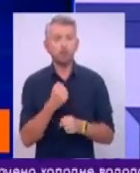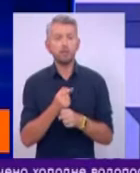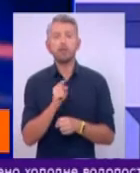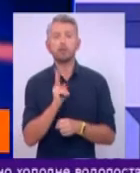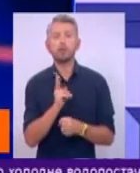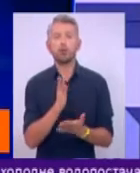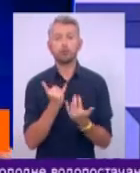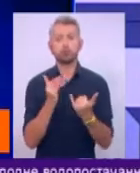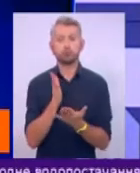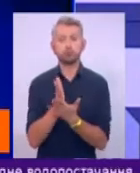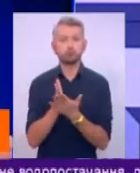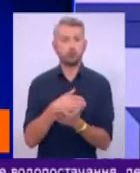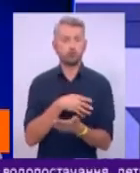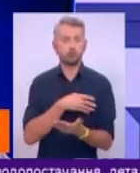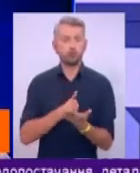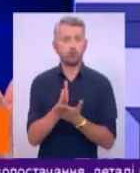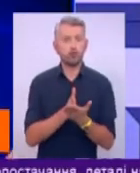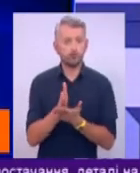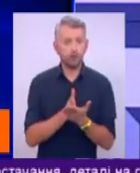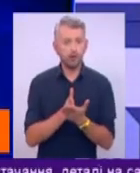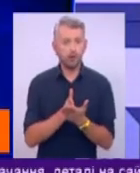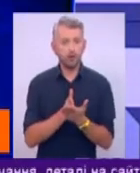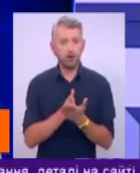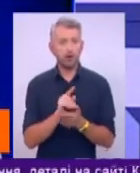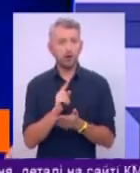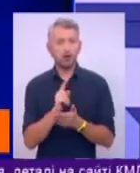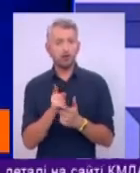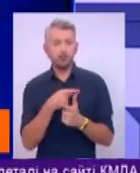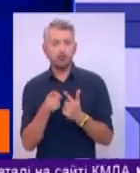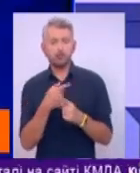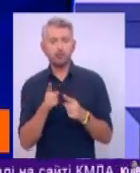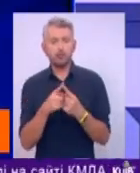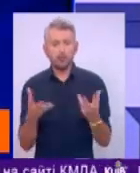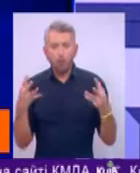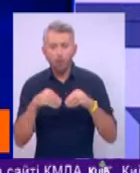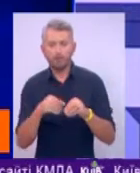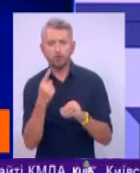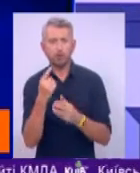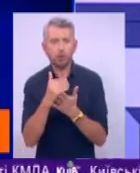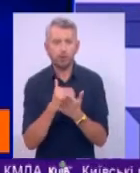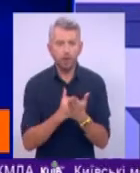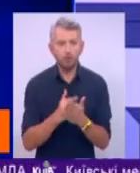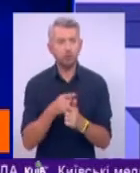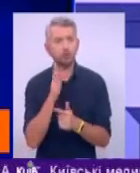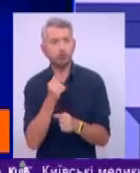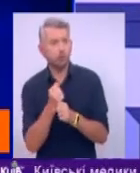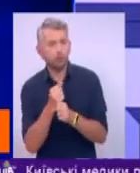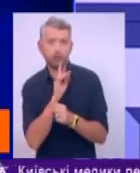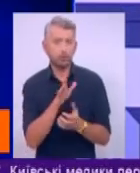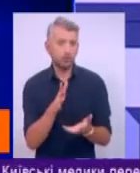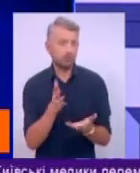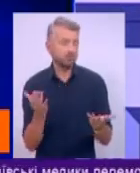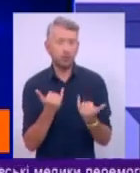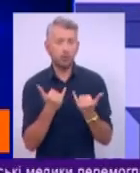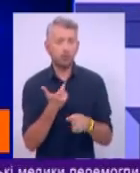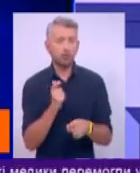хто перебуває на службі. Чи ми це об'єднуємо в рамках єдиного механізму, в єдиної державної програми, да? Чи ми це будемо робити. Тому на сьогодні